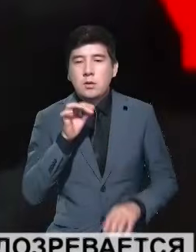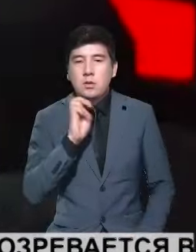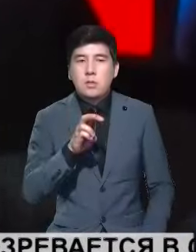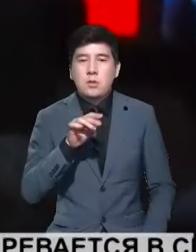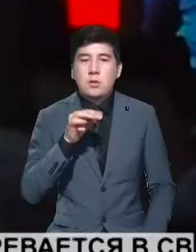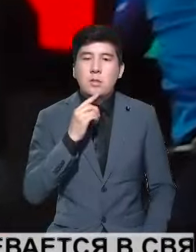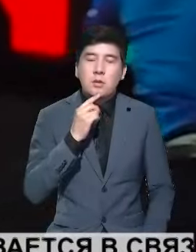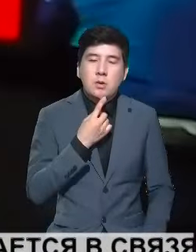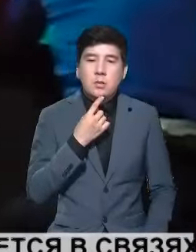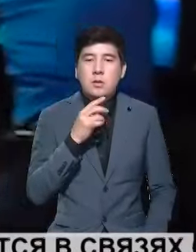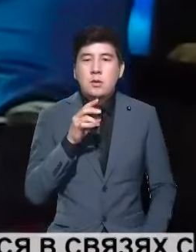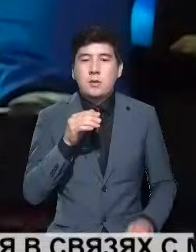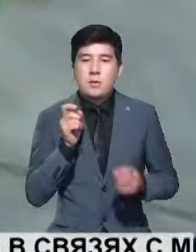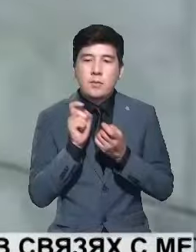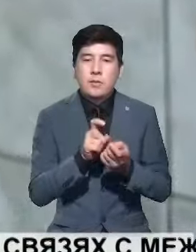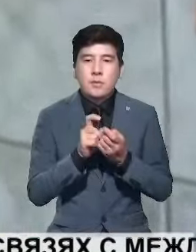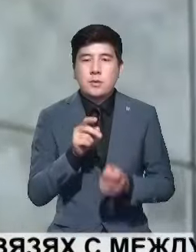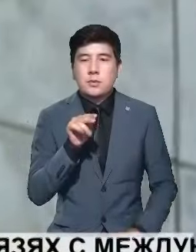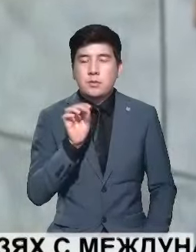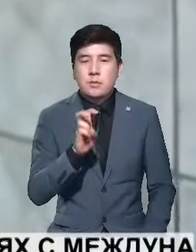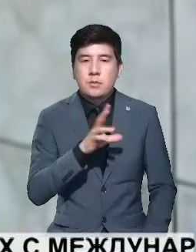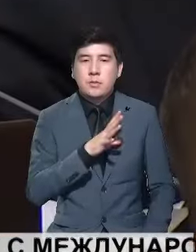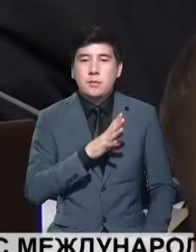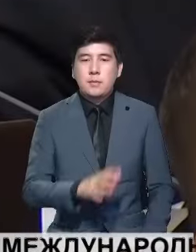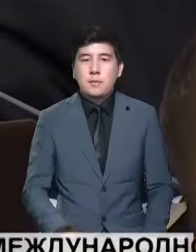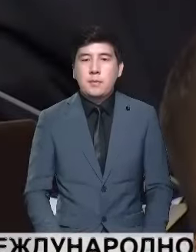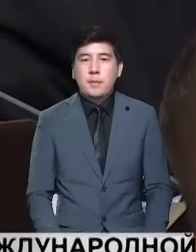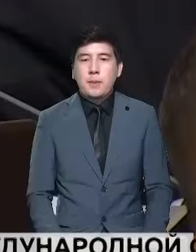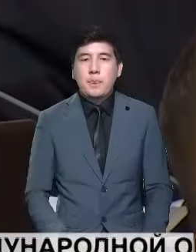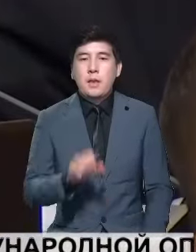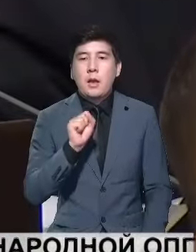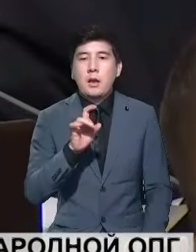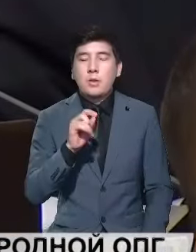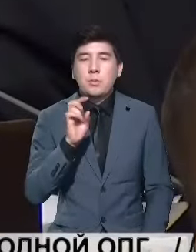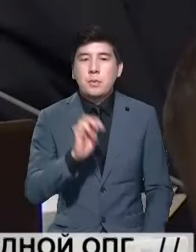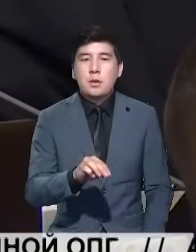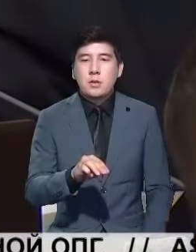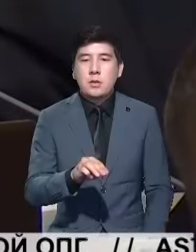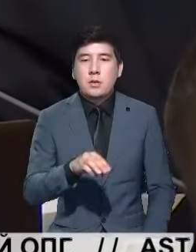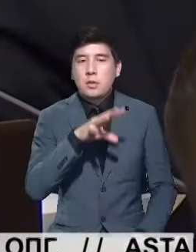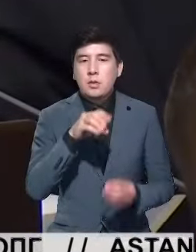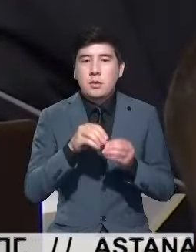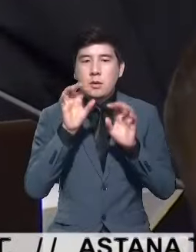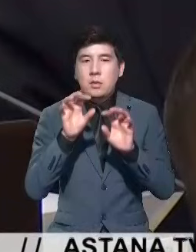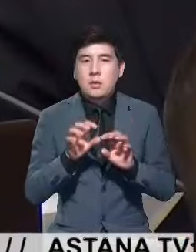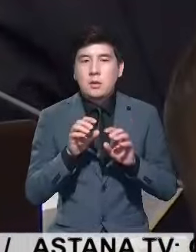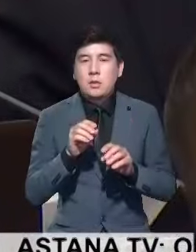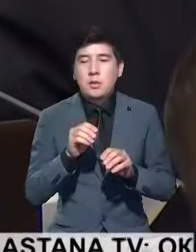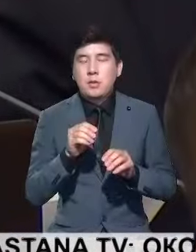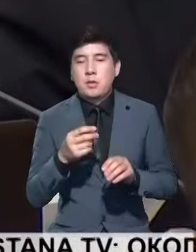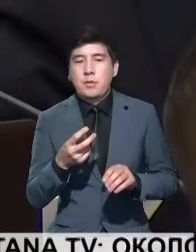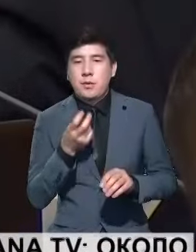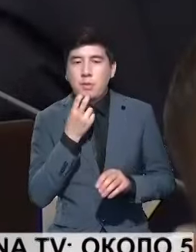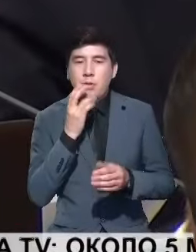активно противостояли влиятельные чиновники. Аргументы правительства о нарушении конституционных прав просто смешны. При